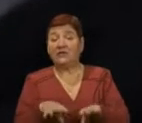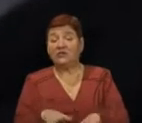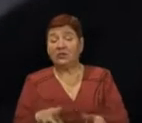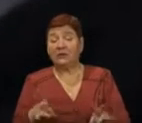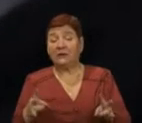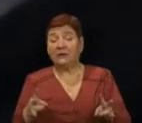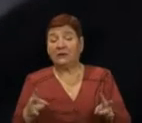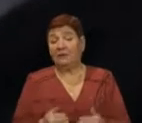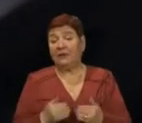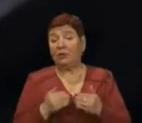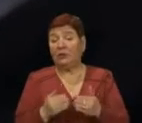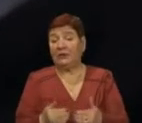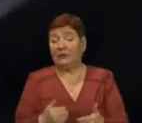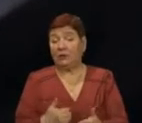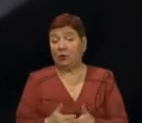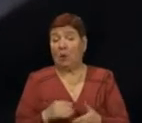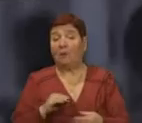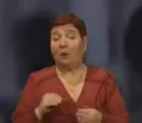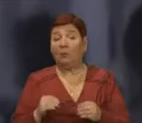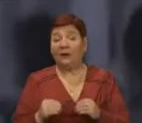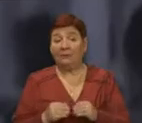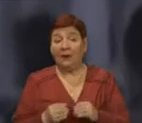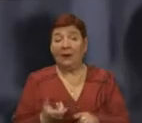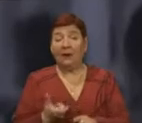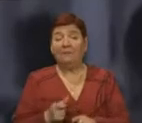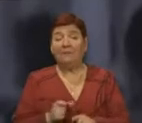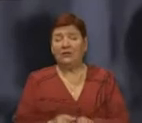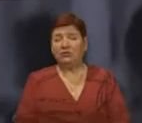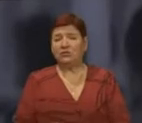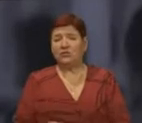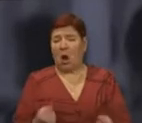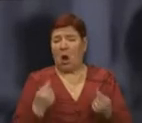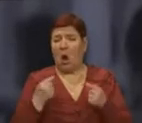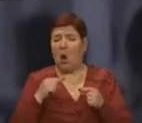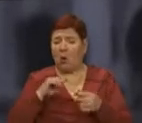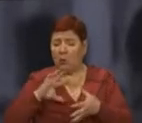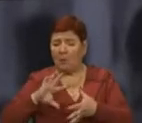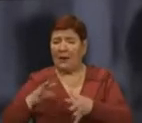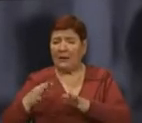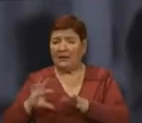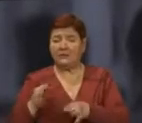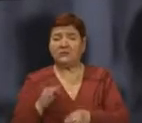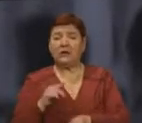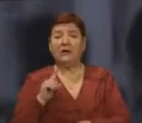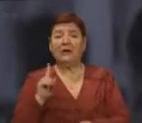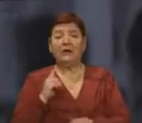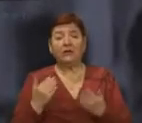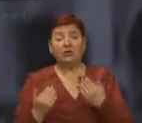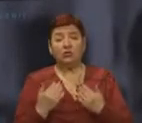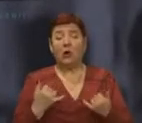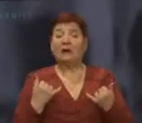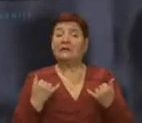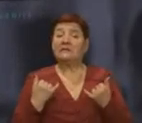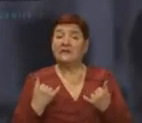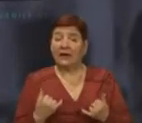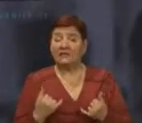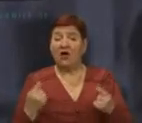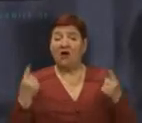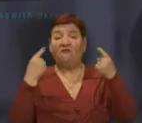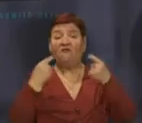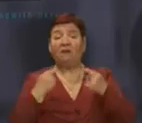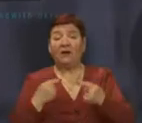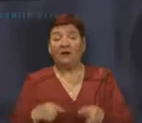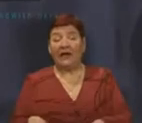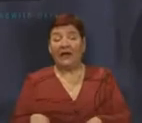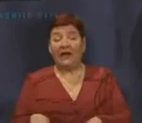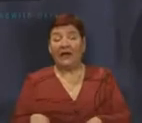треба підходити до проблеми більш глобальніше. Чому? Тому що якщо зараз впаде